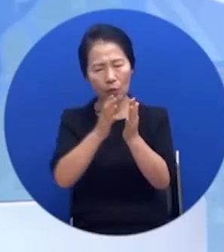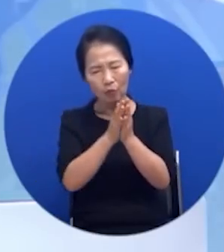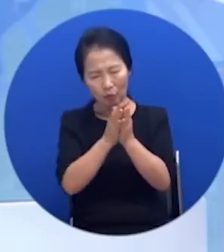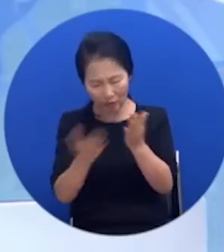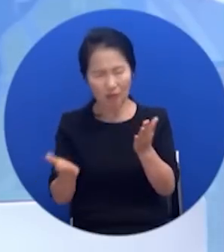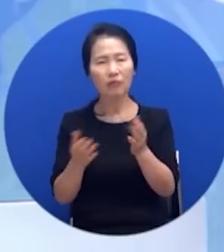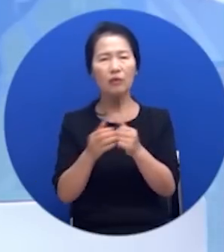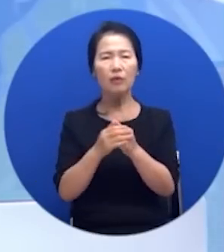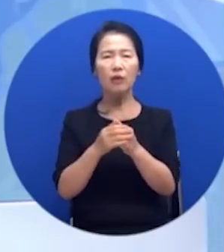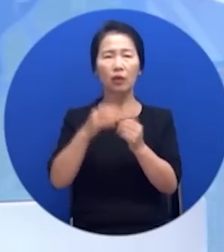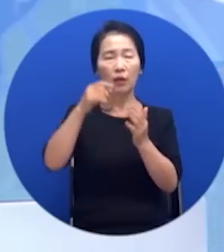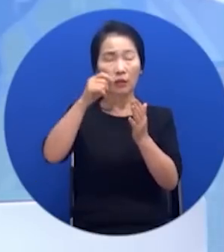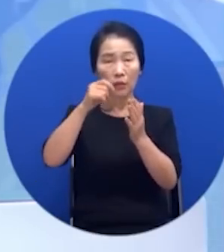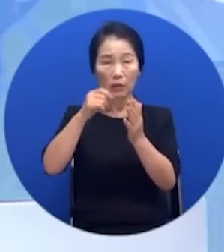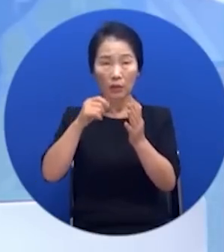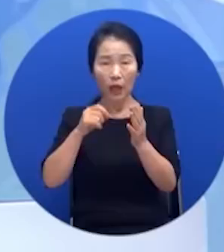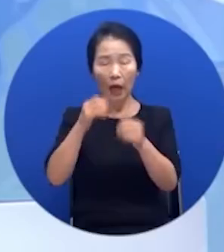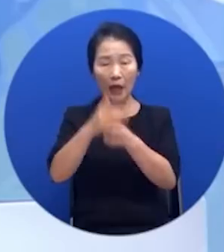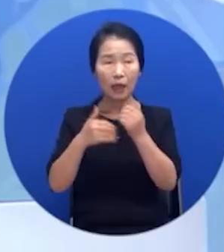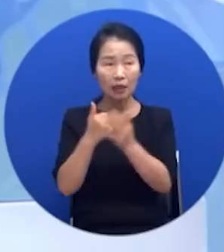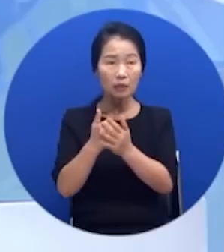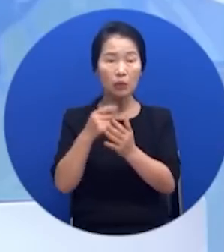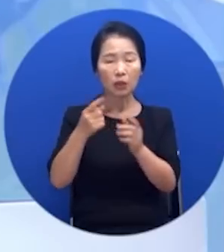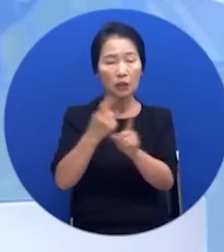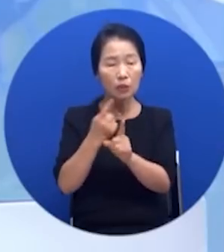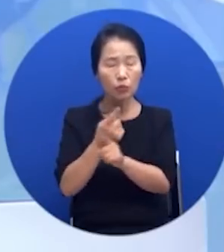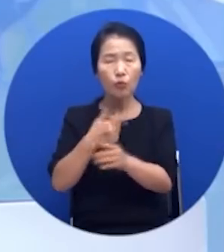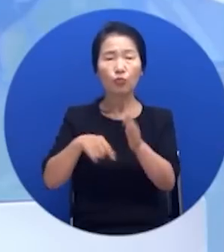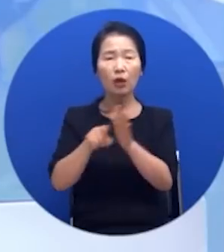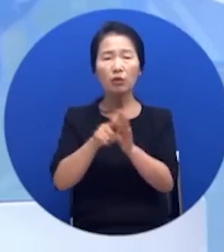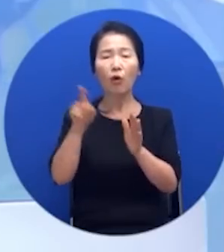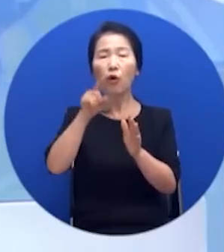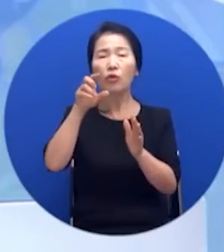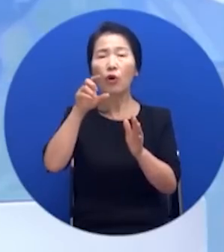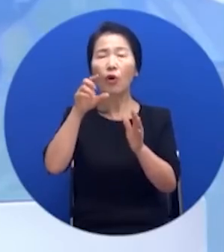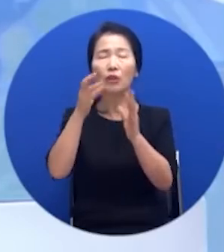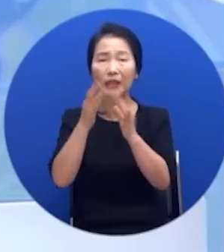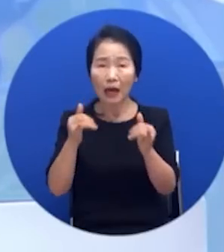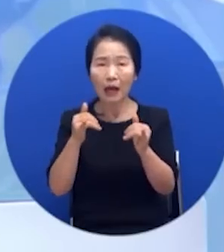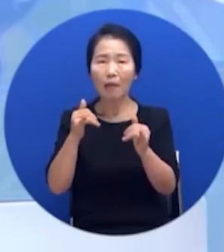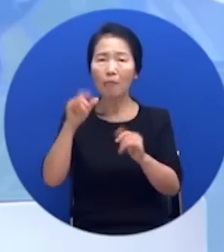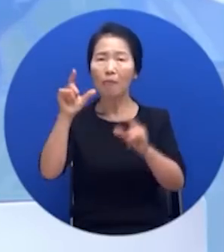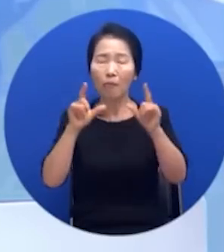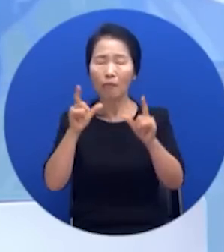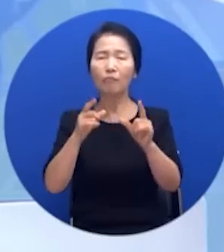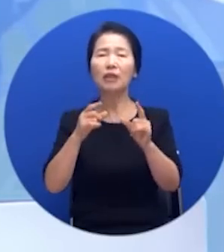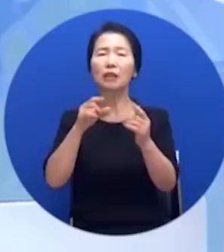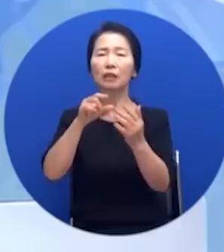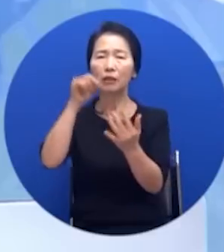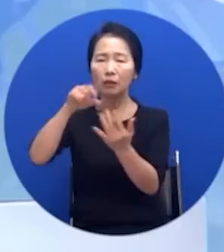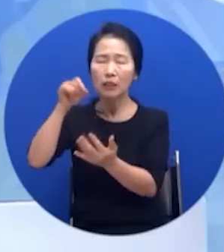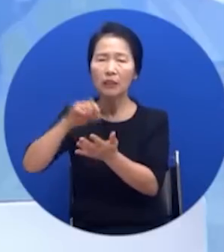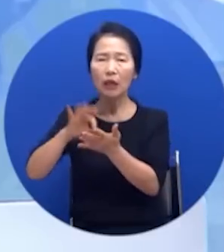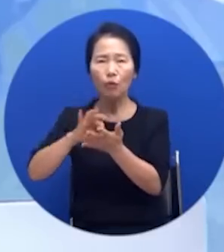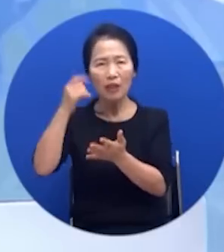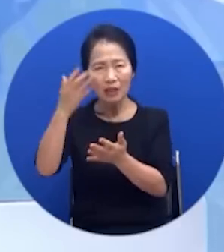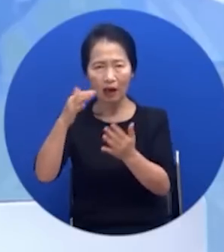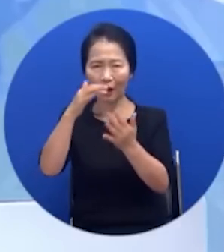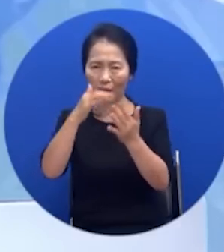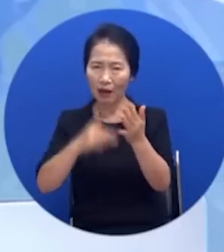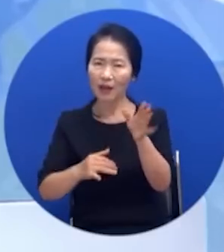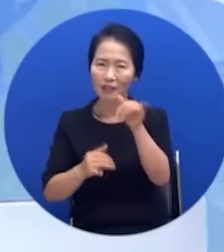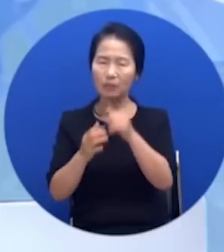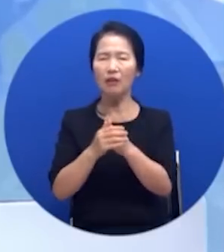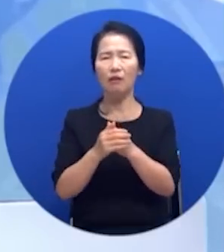때 하나님은 어떤 사람들을 사용하셨는가에 대한 기록이 바로 하나님의 말씀입니다. 그렇다면